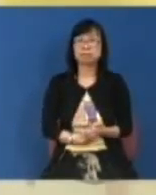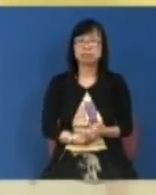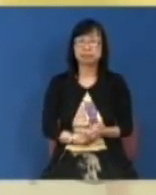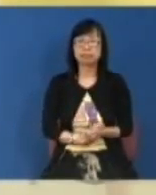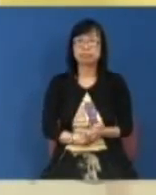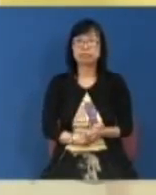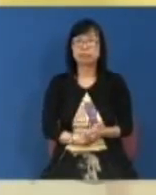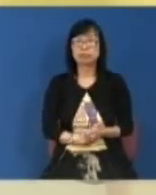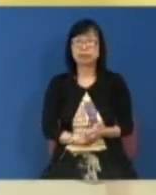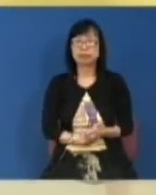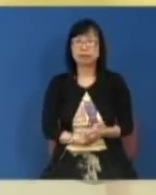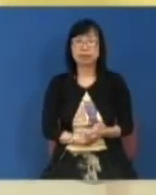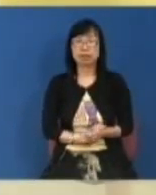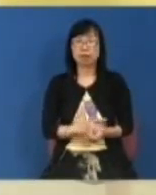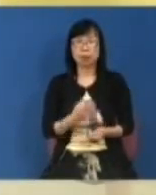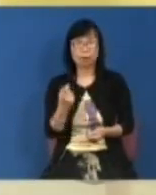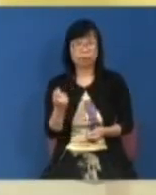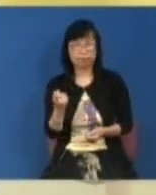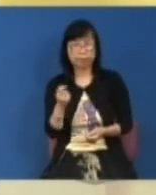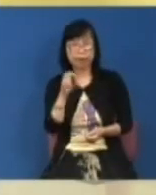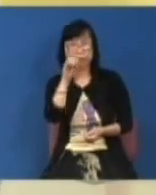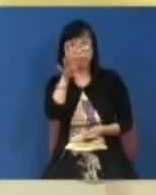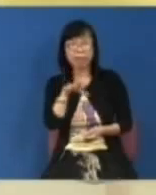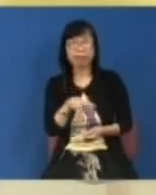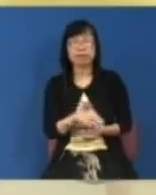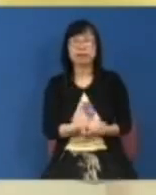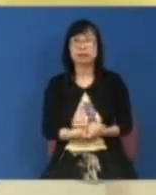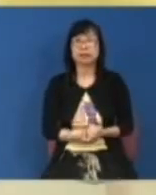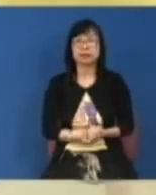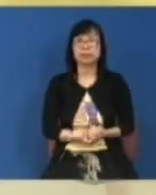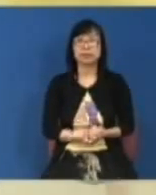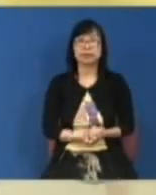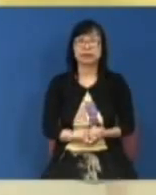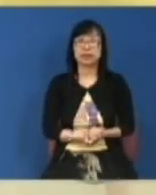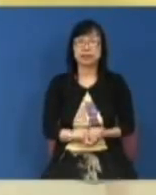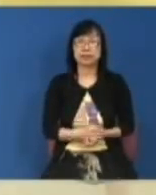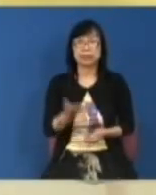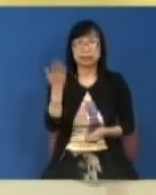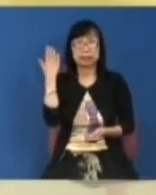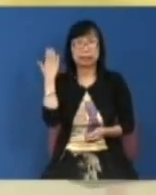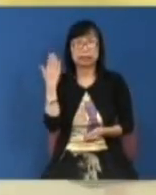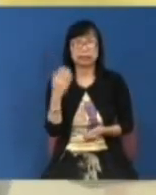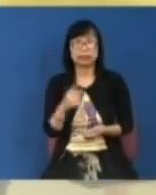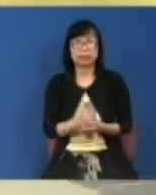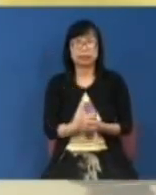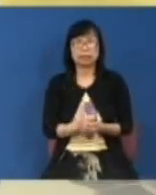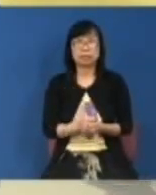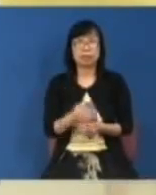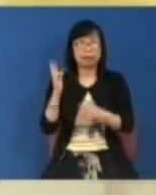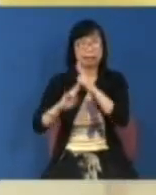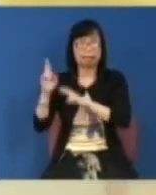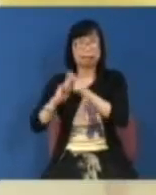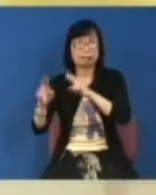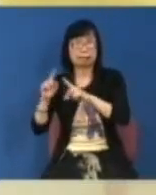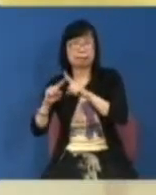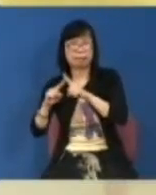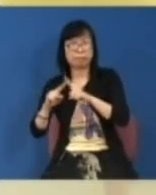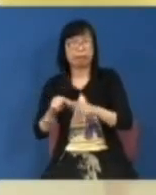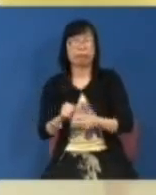咁好簡單。咁愛因斯坦都問過。金地噶寫封信話：如果你在納粹德國，你可以咁做